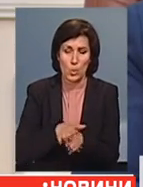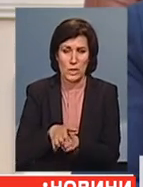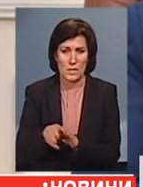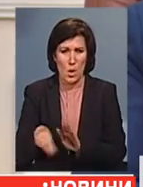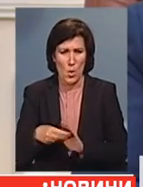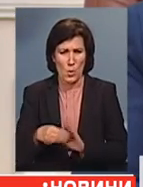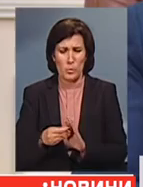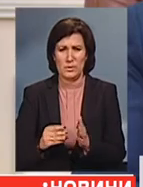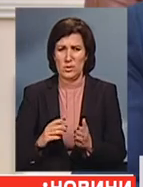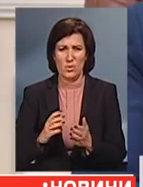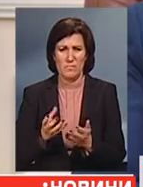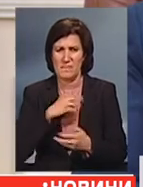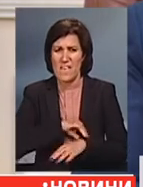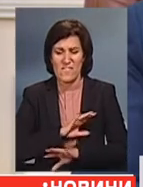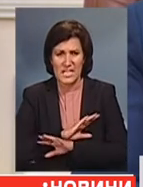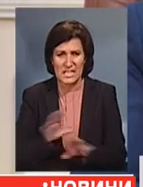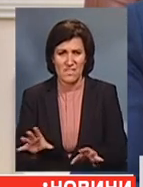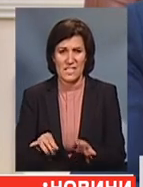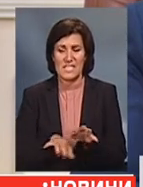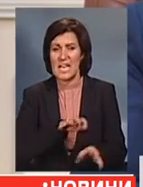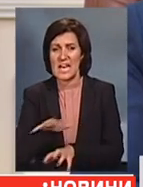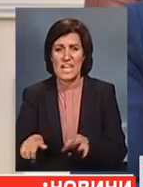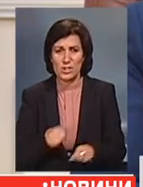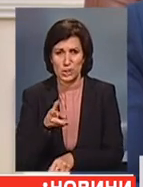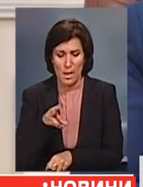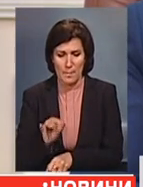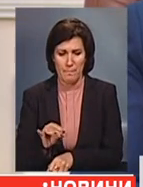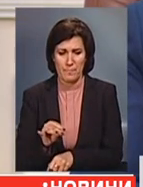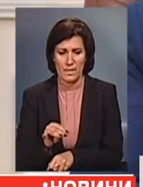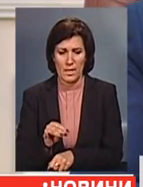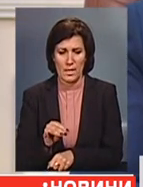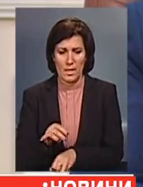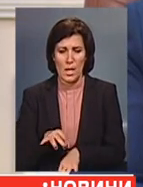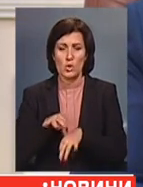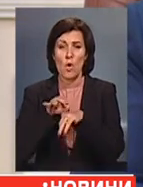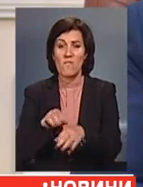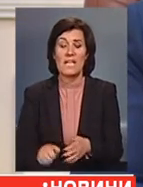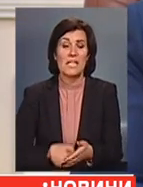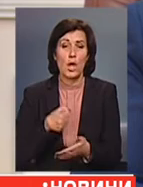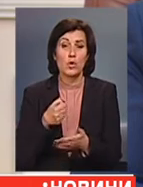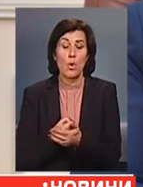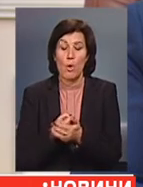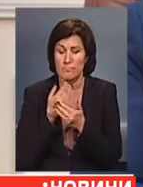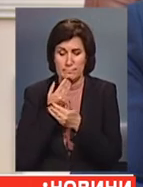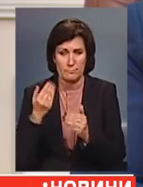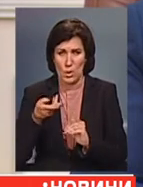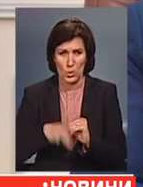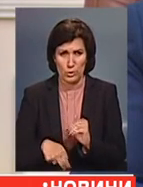корупцією, неефективністю і крадіжками, доведена до ручки.